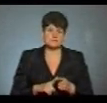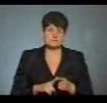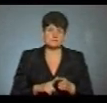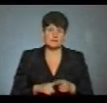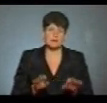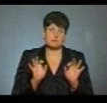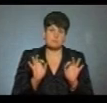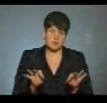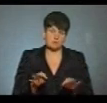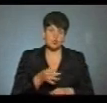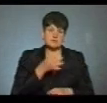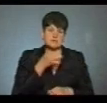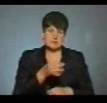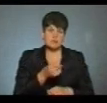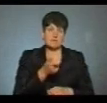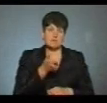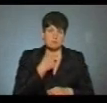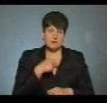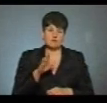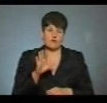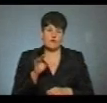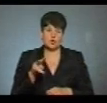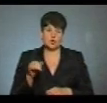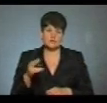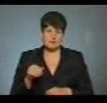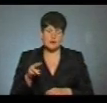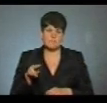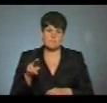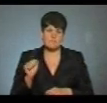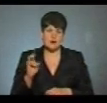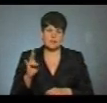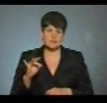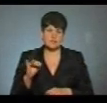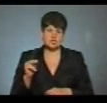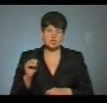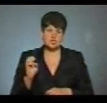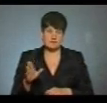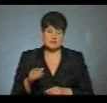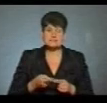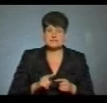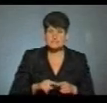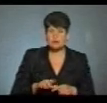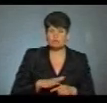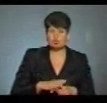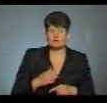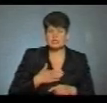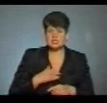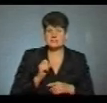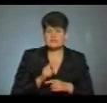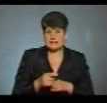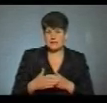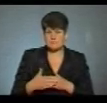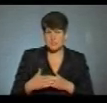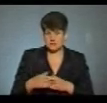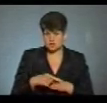правду сказав пан Володимир Паничев, це було наше завдання на найближчу перспективу